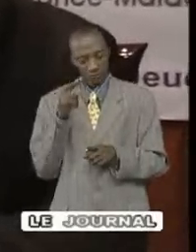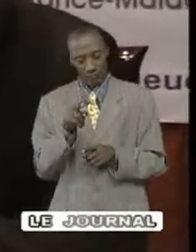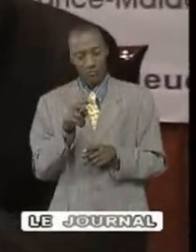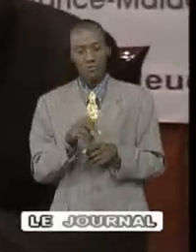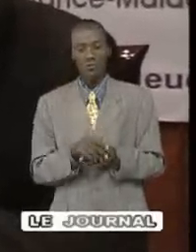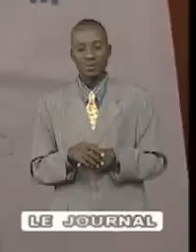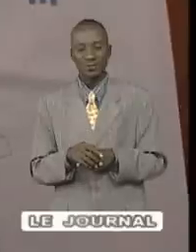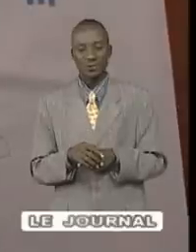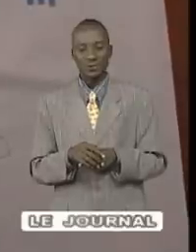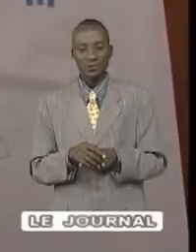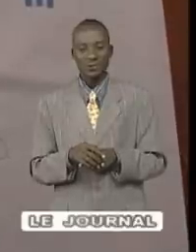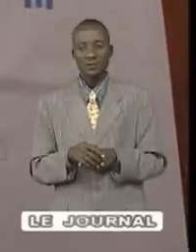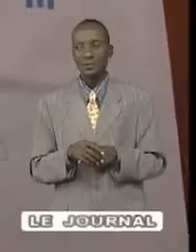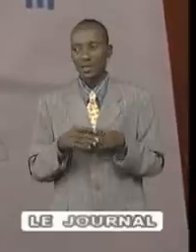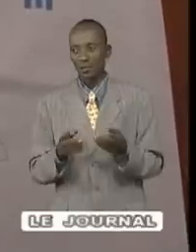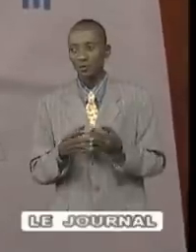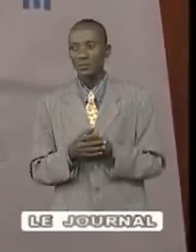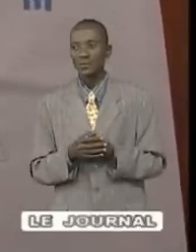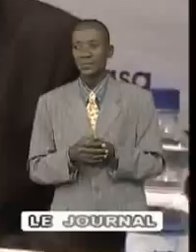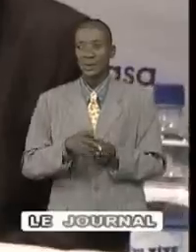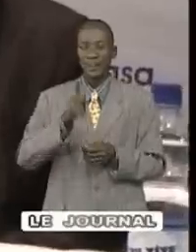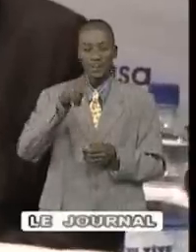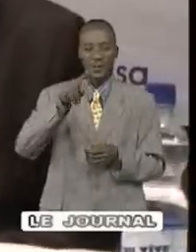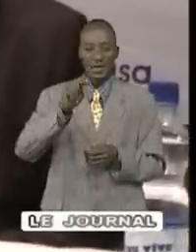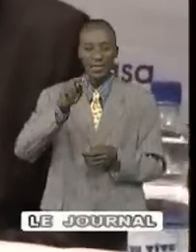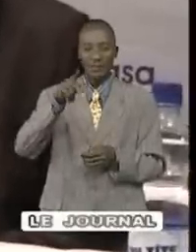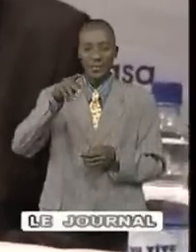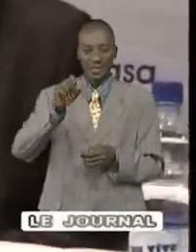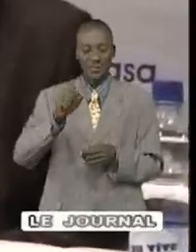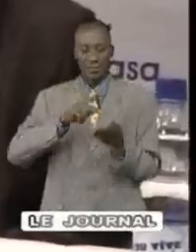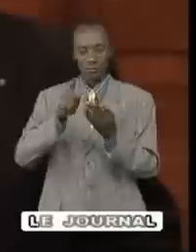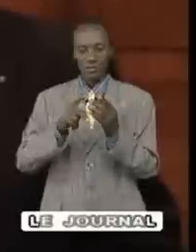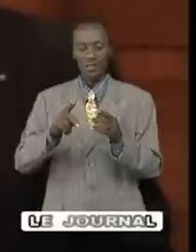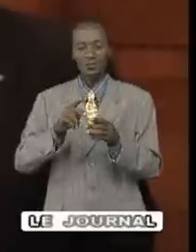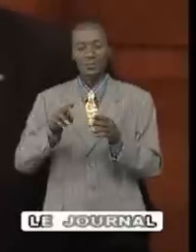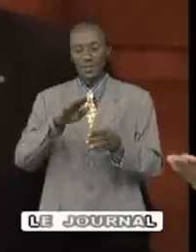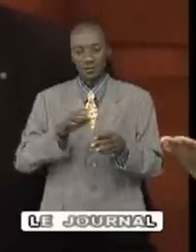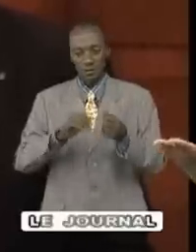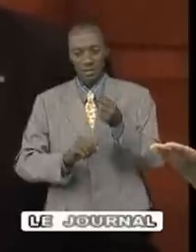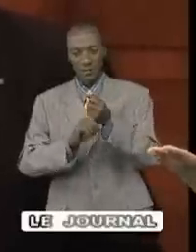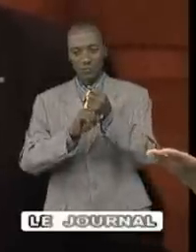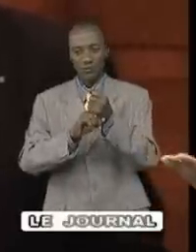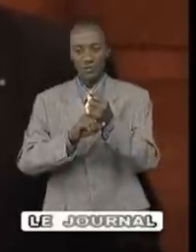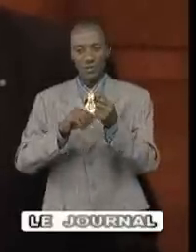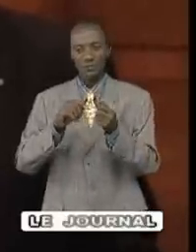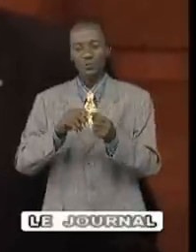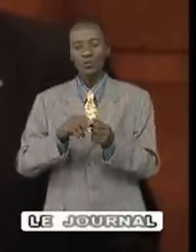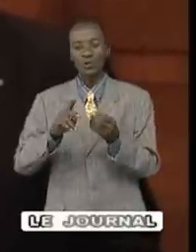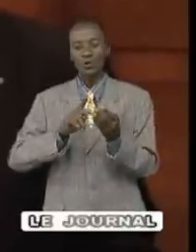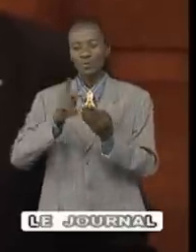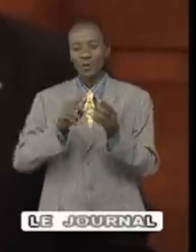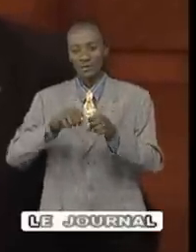engagements financiers. Pour ça, le PNPS, Programme national d'appui à la protection sociale, a fait appel à un partenaire